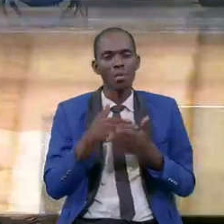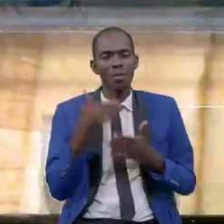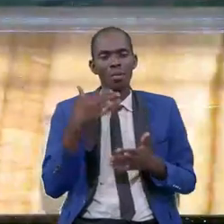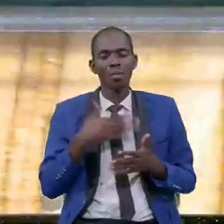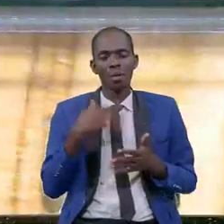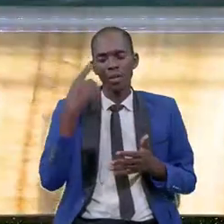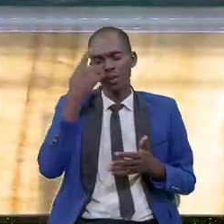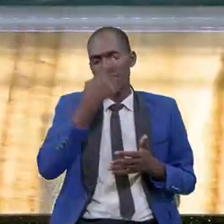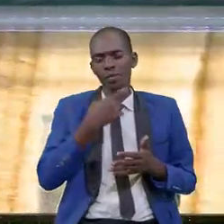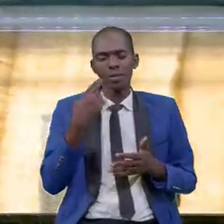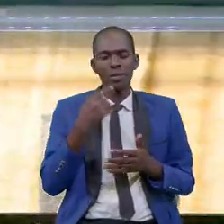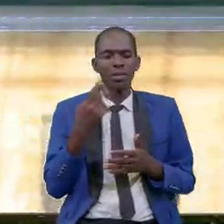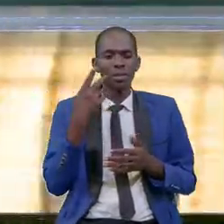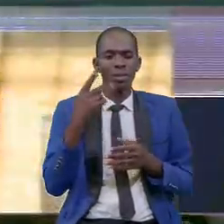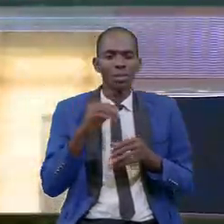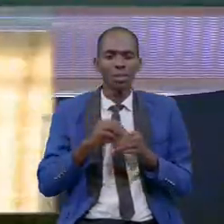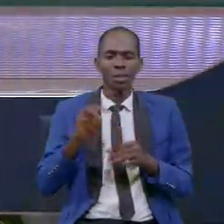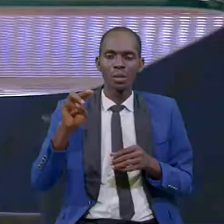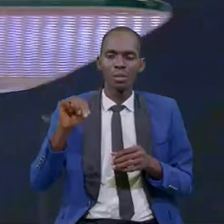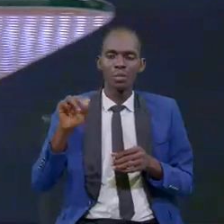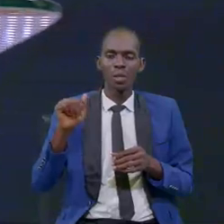Nous allons